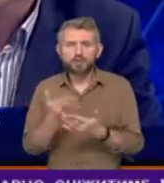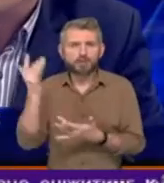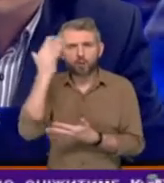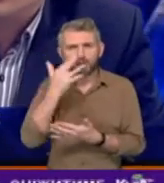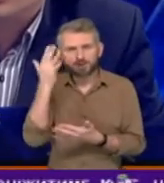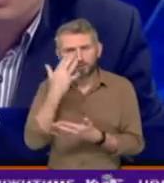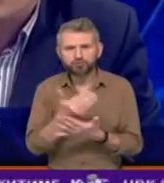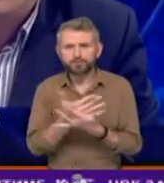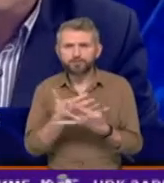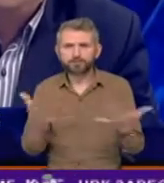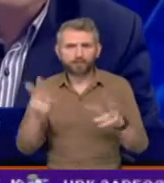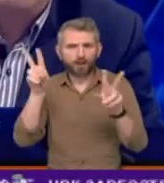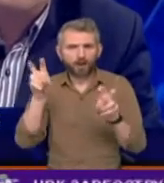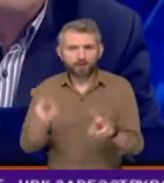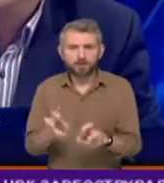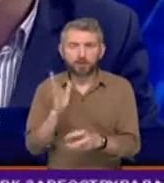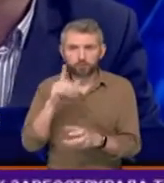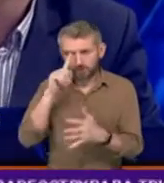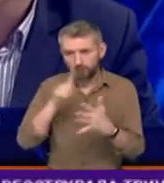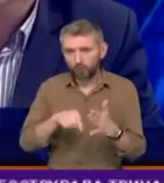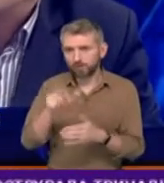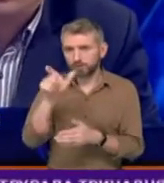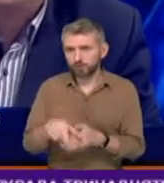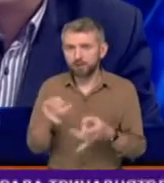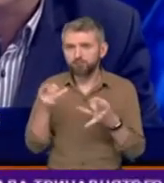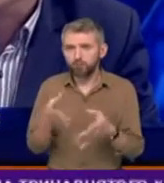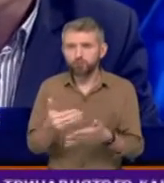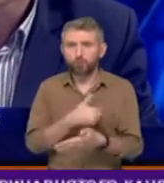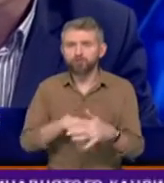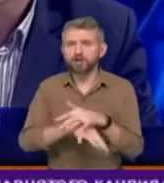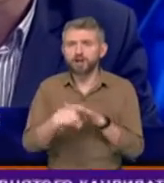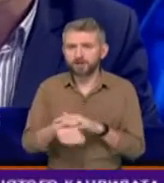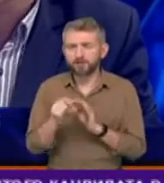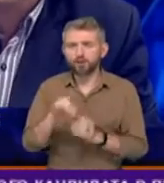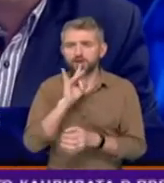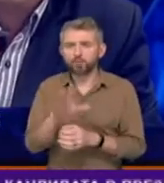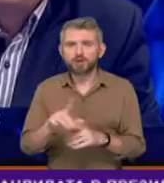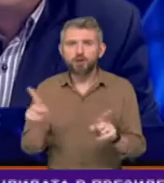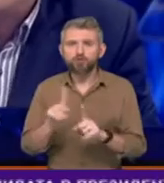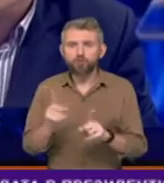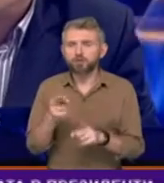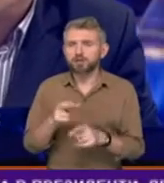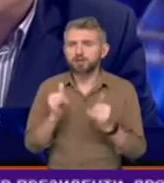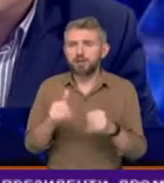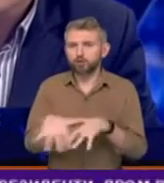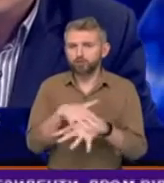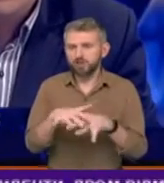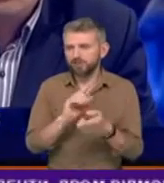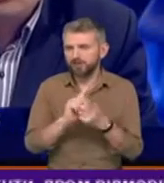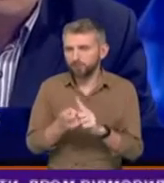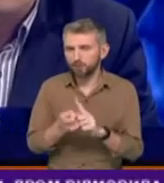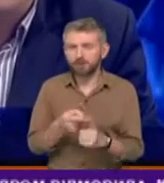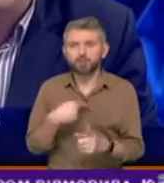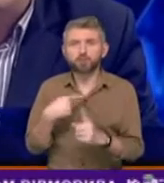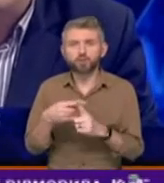теоретичний набір теоретичних гасл, то будьте переконані, що ця людина просто приходить і хоче красти. Тобто, вона не збирається щось вам для суспільства змінювати. Крім